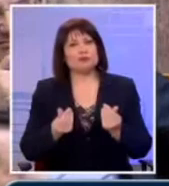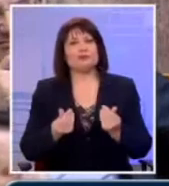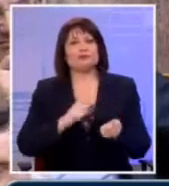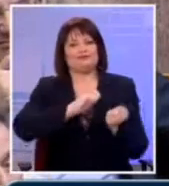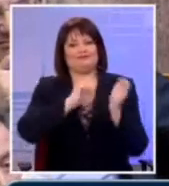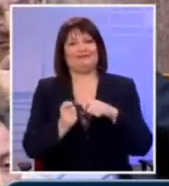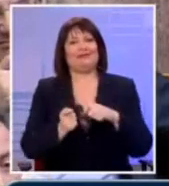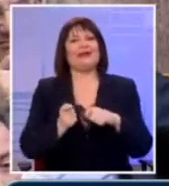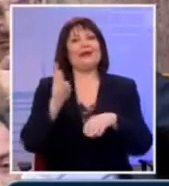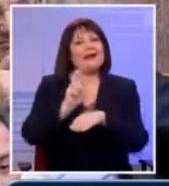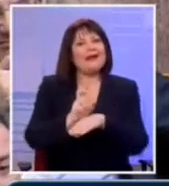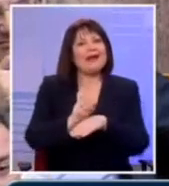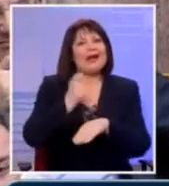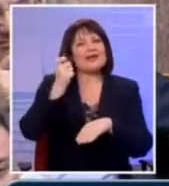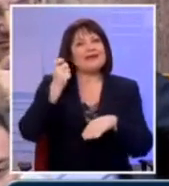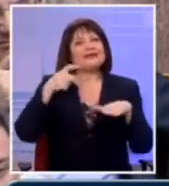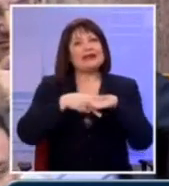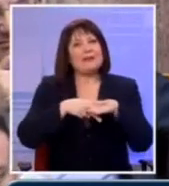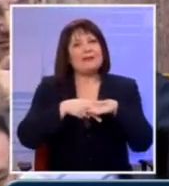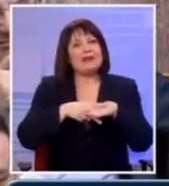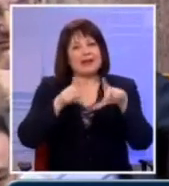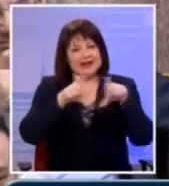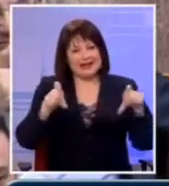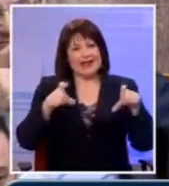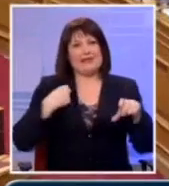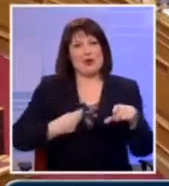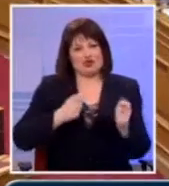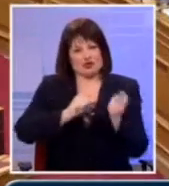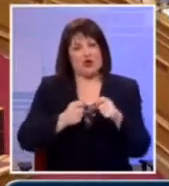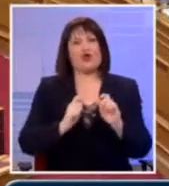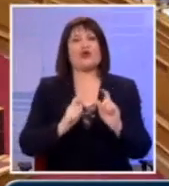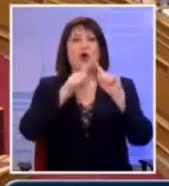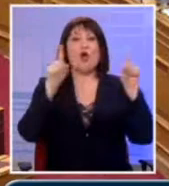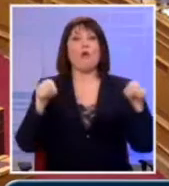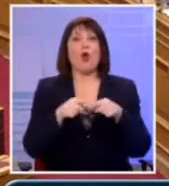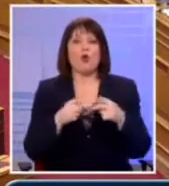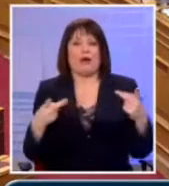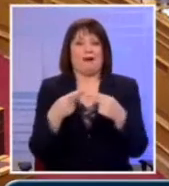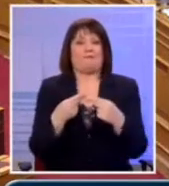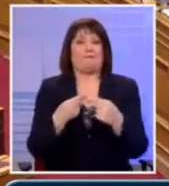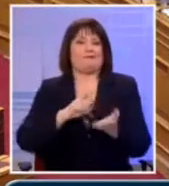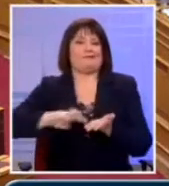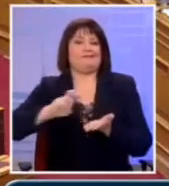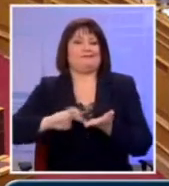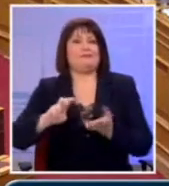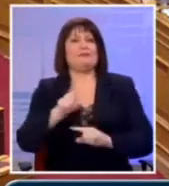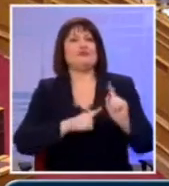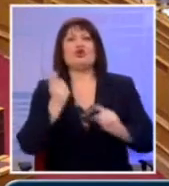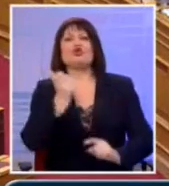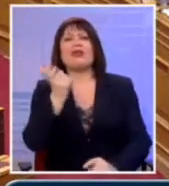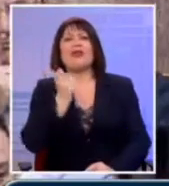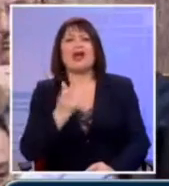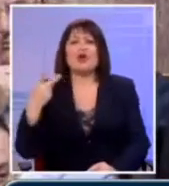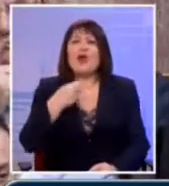τα αποθεματικά των ταμείων σε έντουκα γραμμάτια του δημοσίου που δεν κουρευόντουσαν, αλλά σε ομόλογα που κουρευόντουσαν. Ποιος δανειστής κουρεύτηκε,